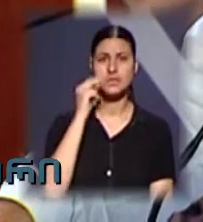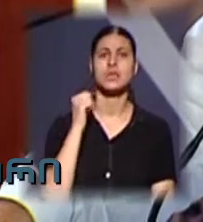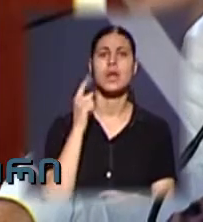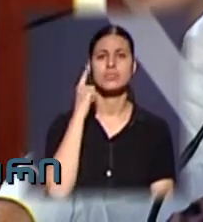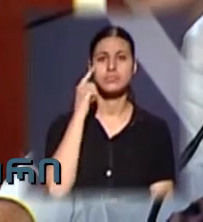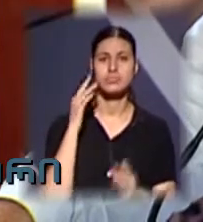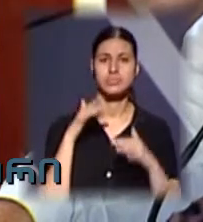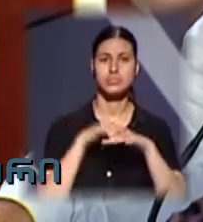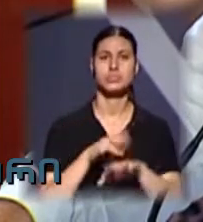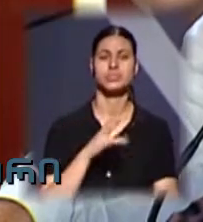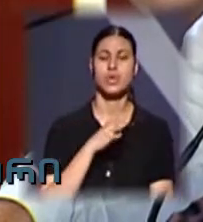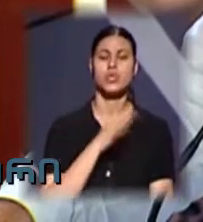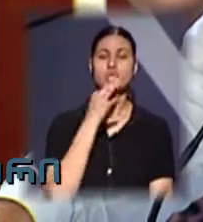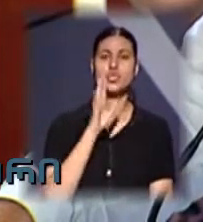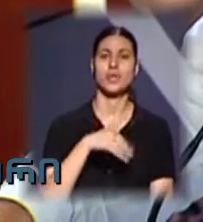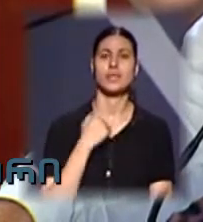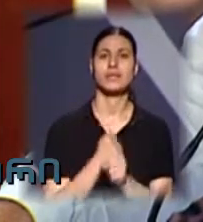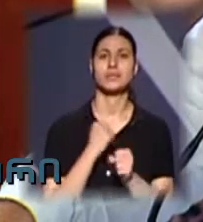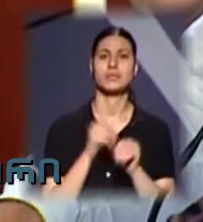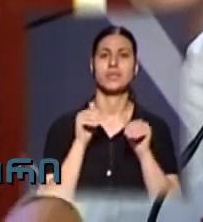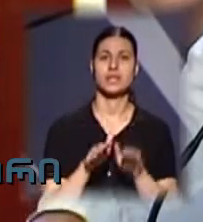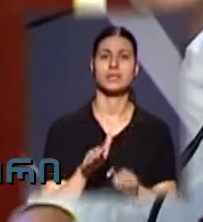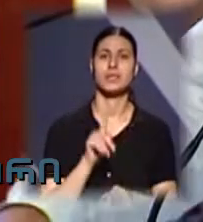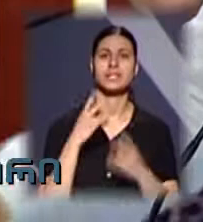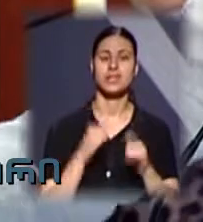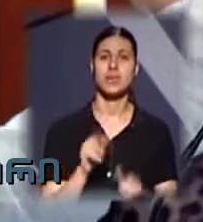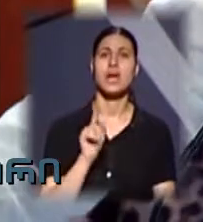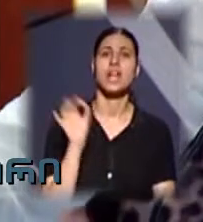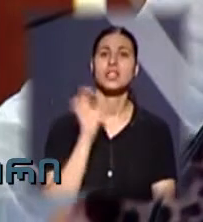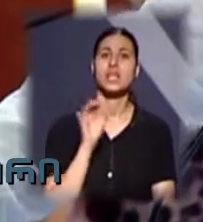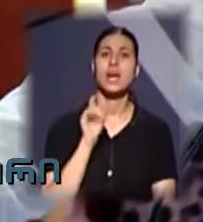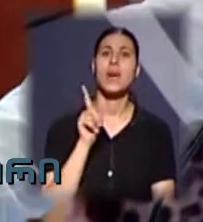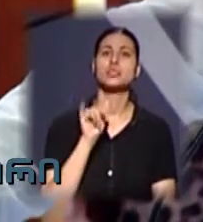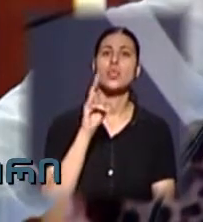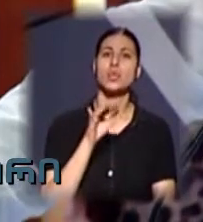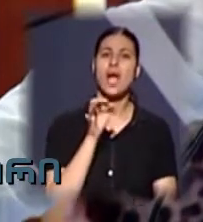და მხოლოდ ამის შემდეგ მივიღებთ გადაწყვეტილებას რასაკვირველია. რაც შეეხება ზონალურ